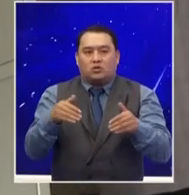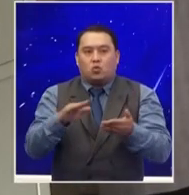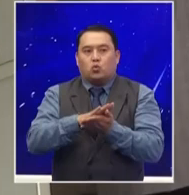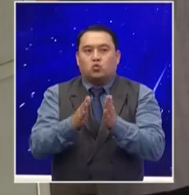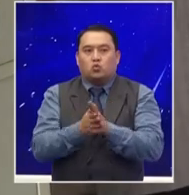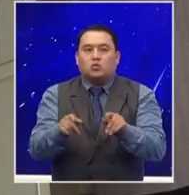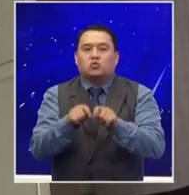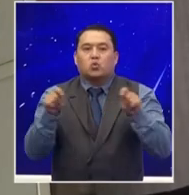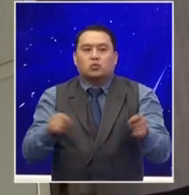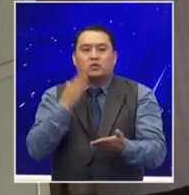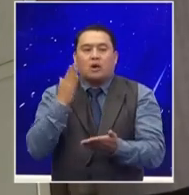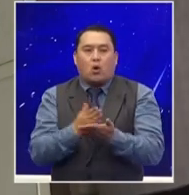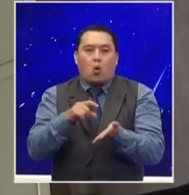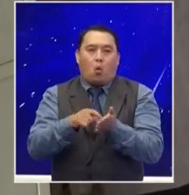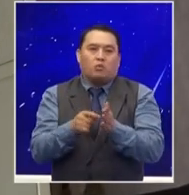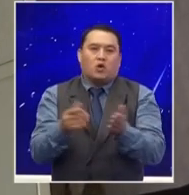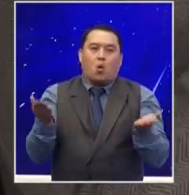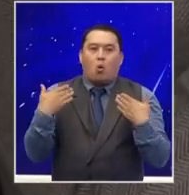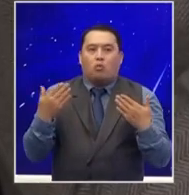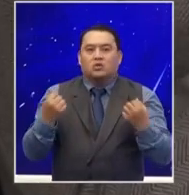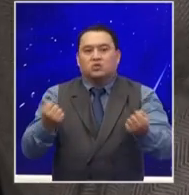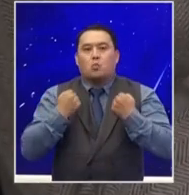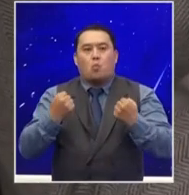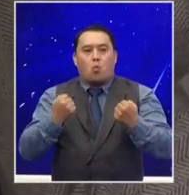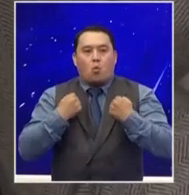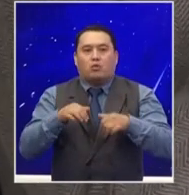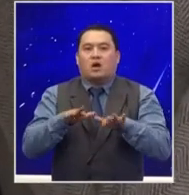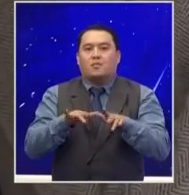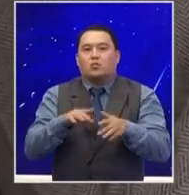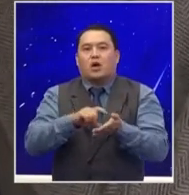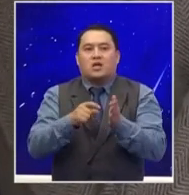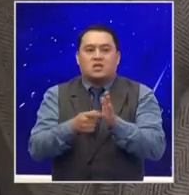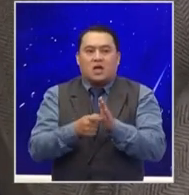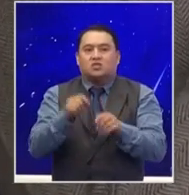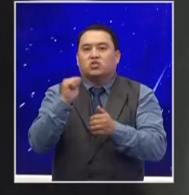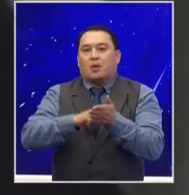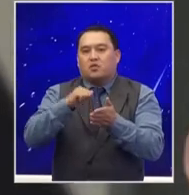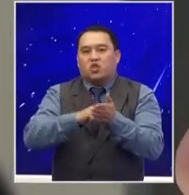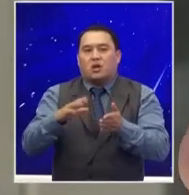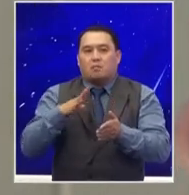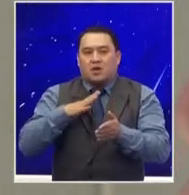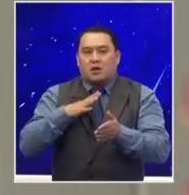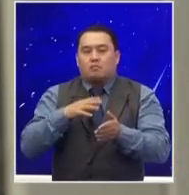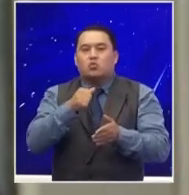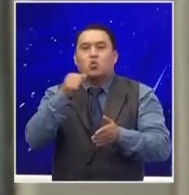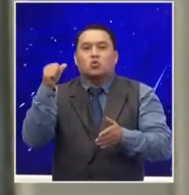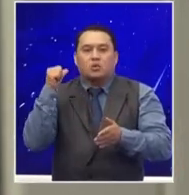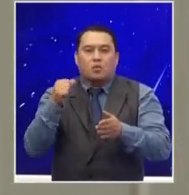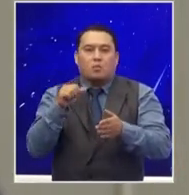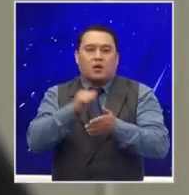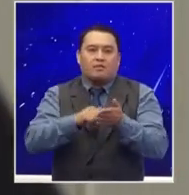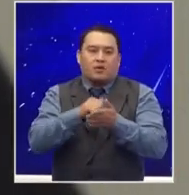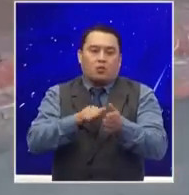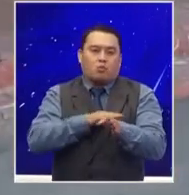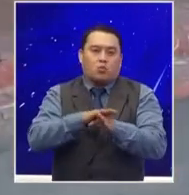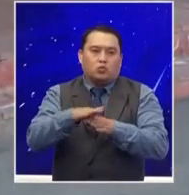условия для этого созданы. Комнаты для отдыха, для занятий спортом и компьютерные классы. А замечания, которые были сделаны в ходе прошлой проверки, полностью